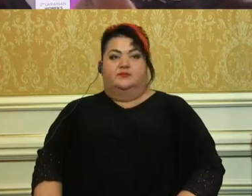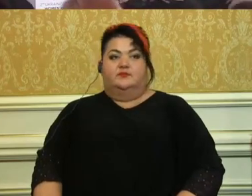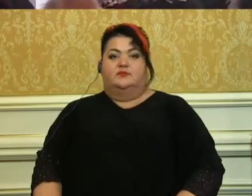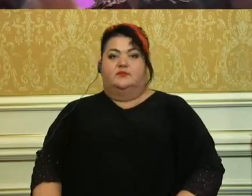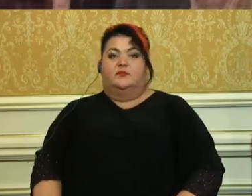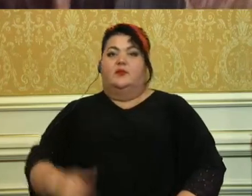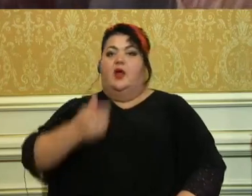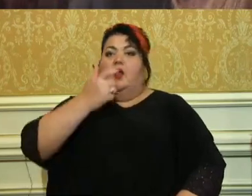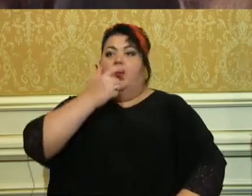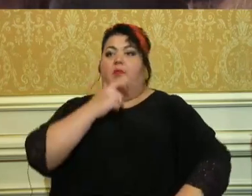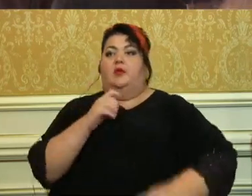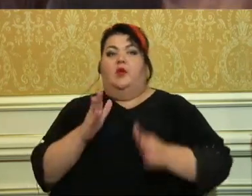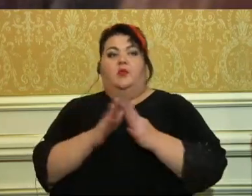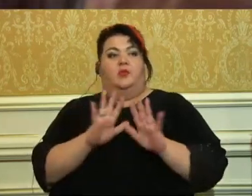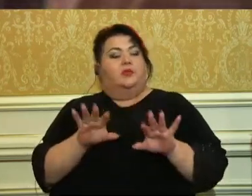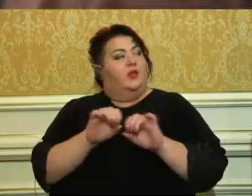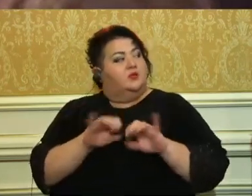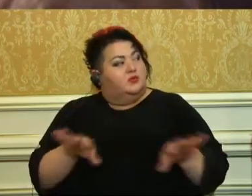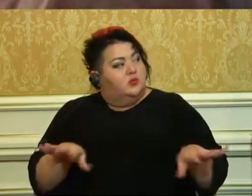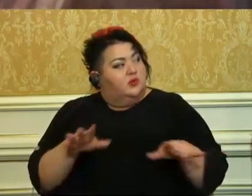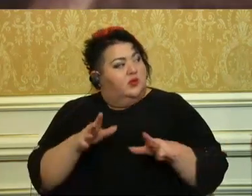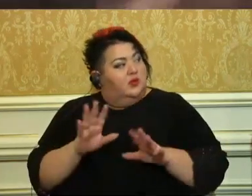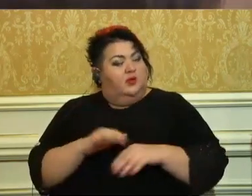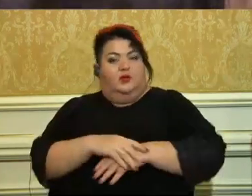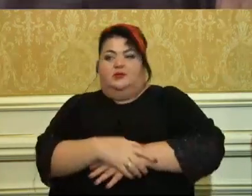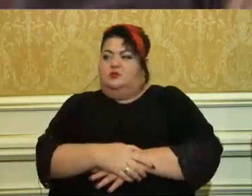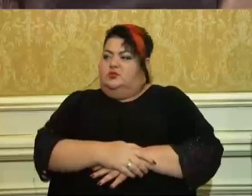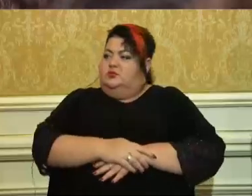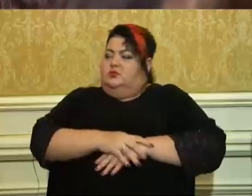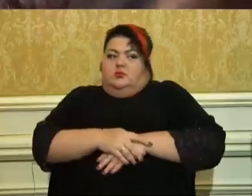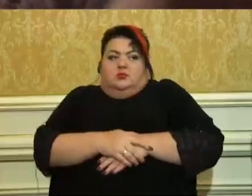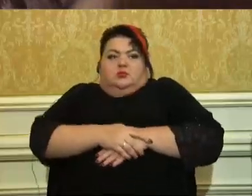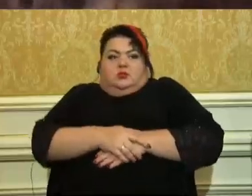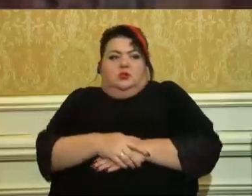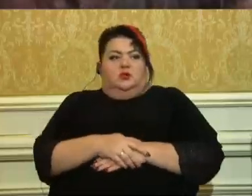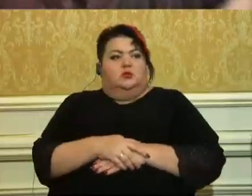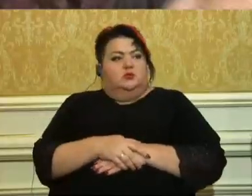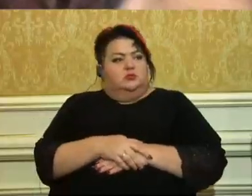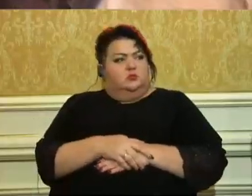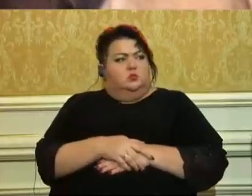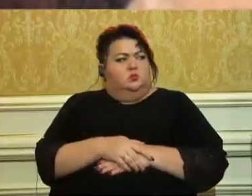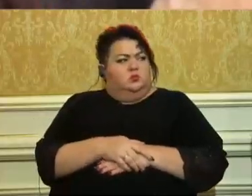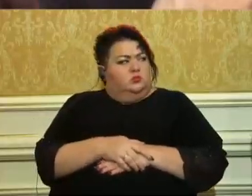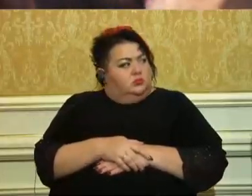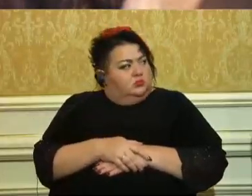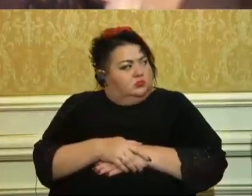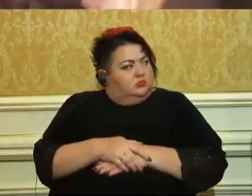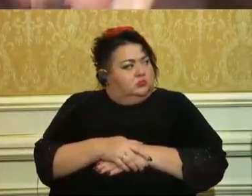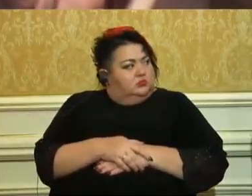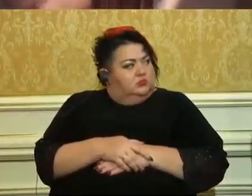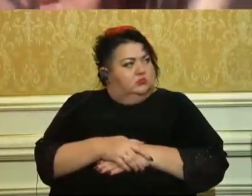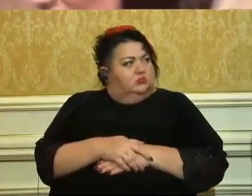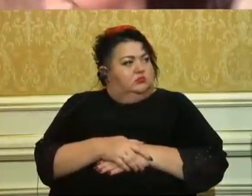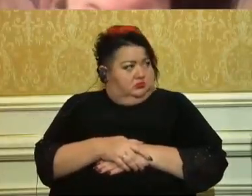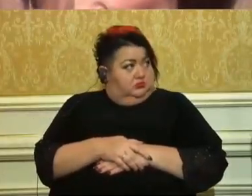Пані та панове, просимо не розходитися. Залишайтеся, будь ласка, на своїх місцях. За мить ми розпочинаємо засідання четвертої